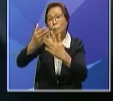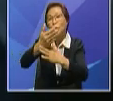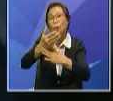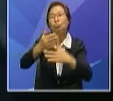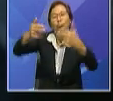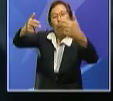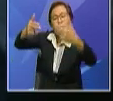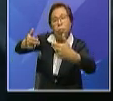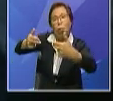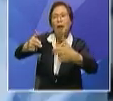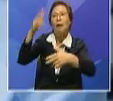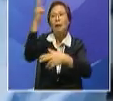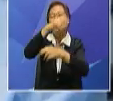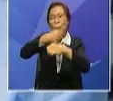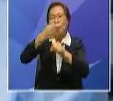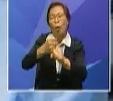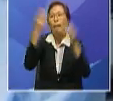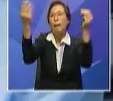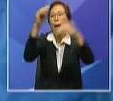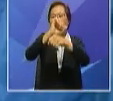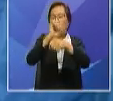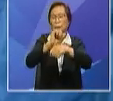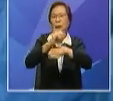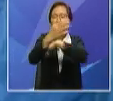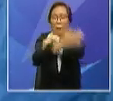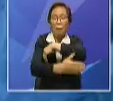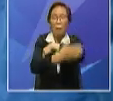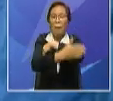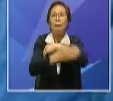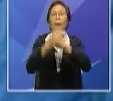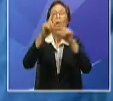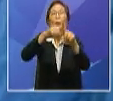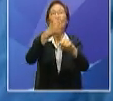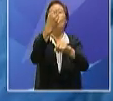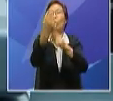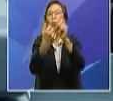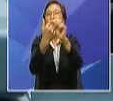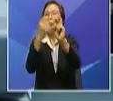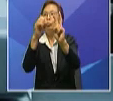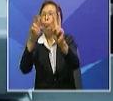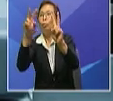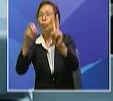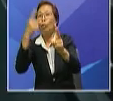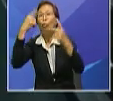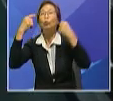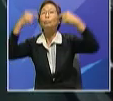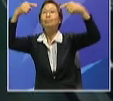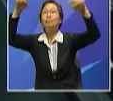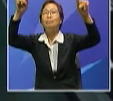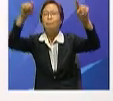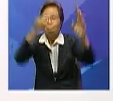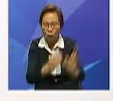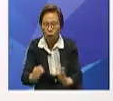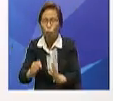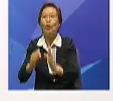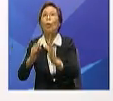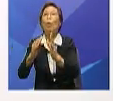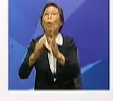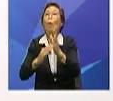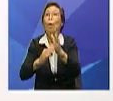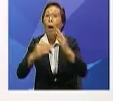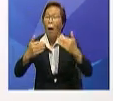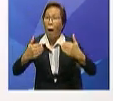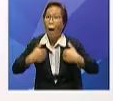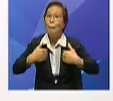kerajaan juga telah membentuk majelis pekerja negara yang pada nomor 2020 bagi medialisasi Khansa tinggi menjalani dan